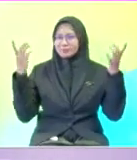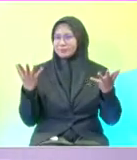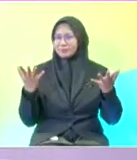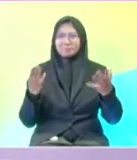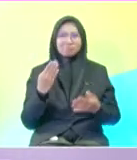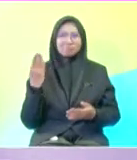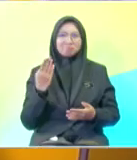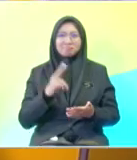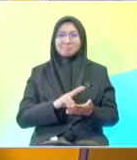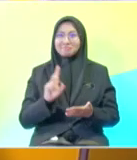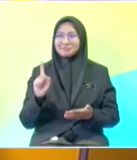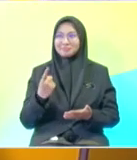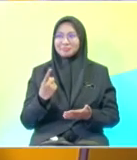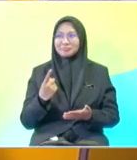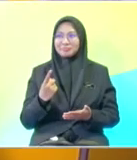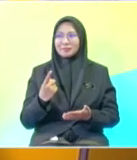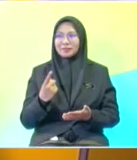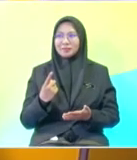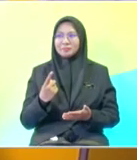bagi satu